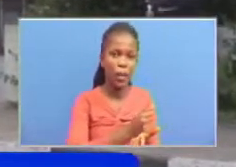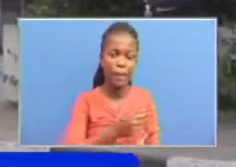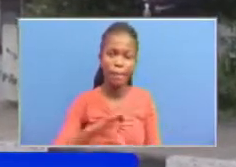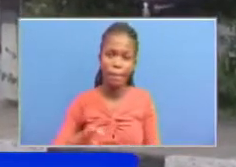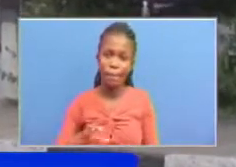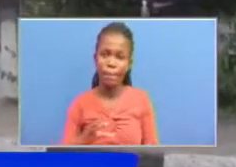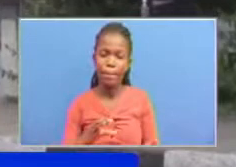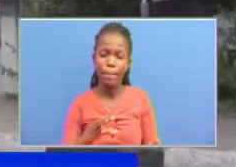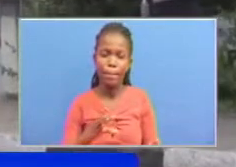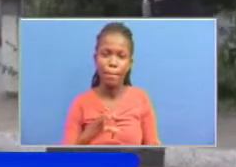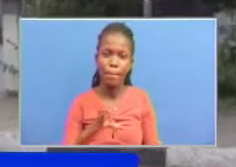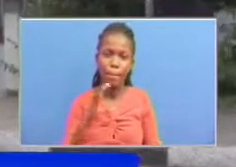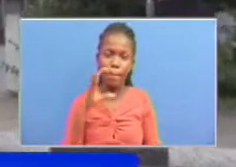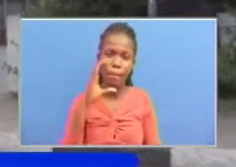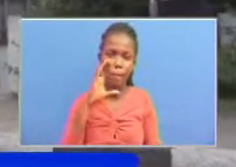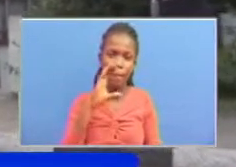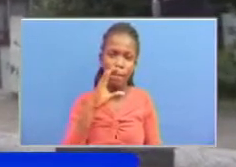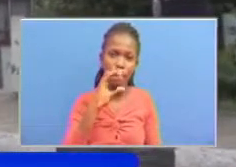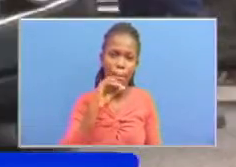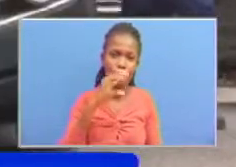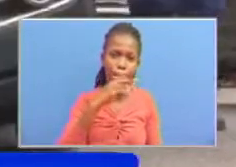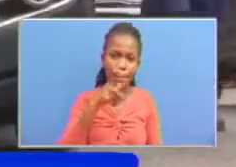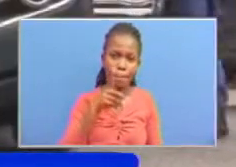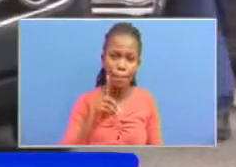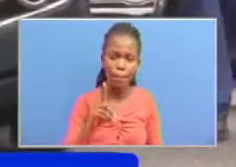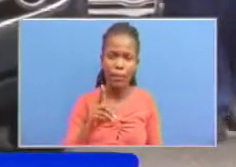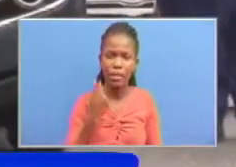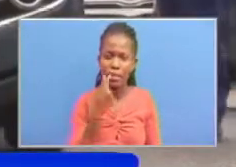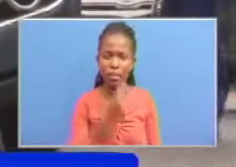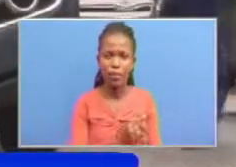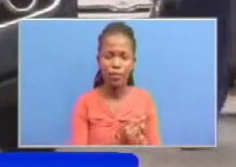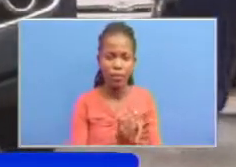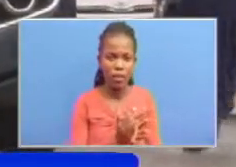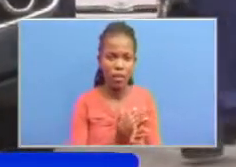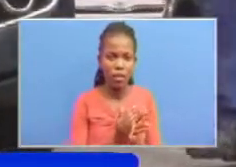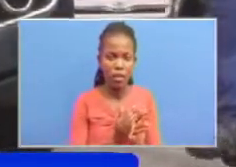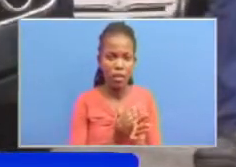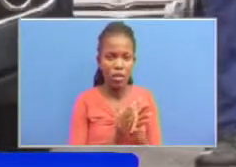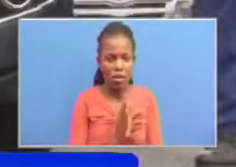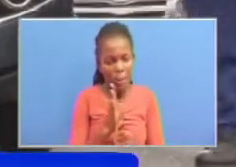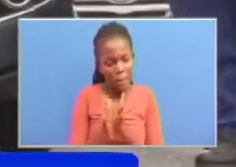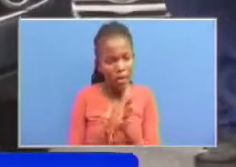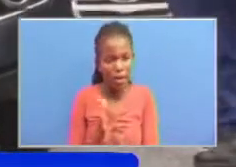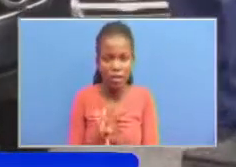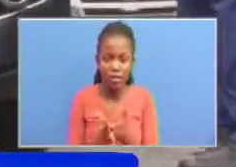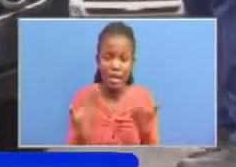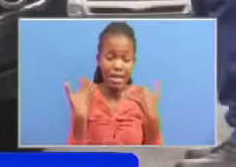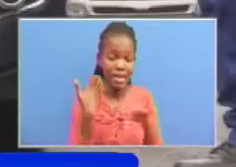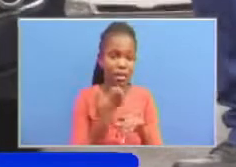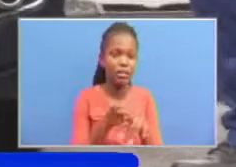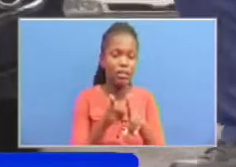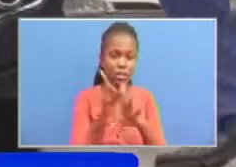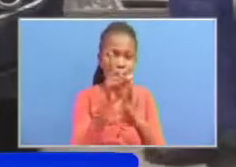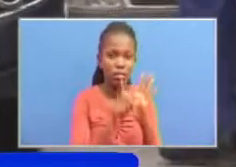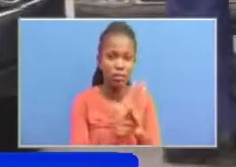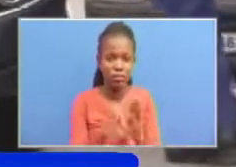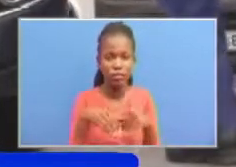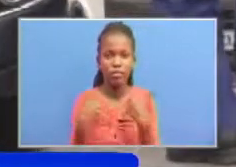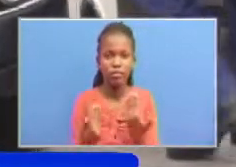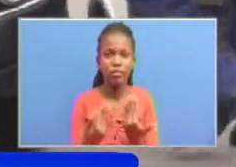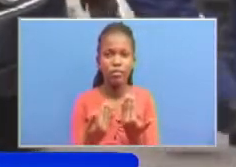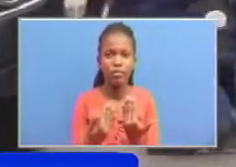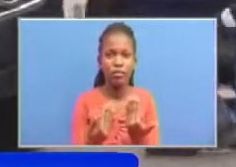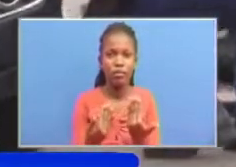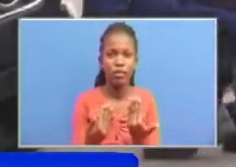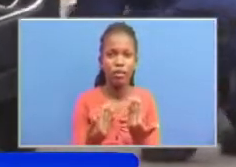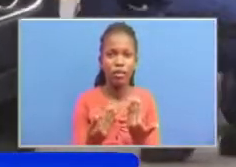hindi waweta kila kivoti kutula na mote, edeni waelesi ya kanama tambia momu na makimeo. Nemeo kuoswa na mwenye mwenye kwa sako ya matatu